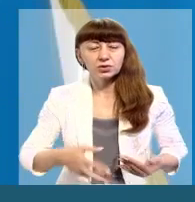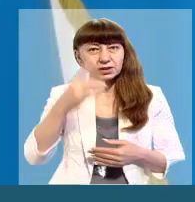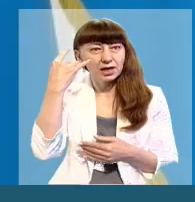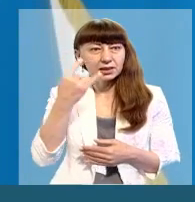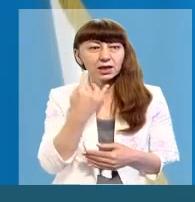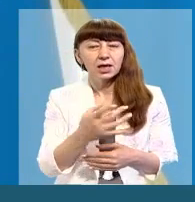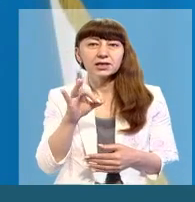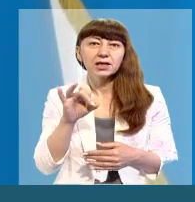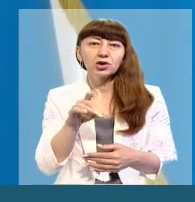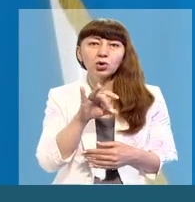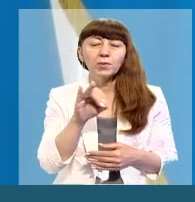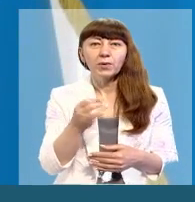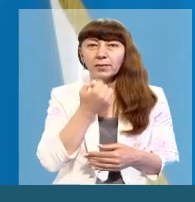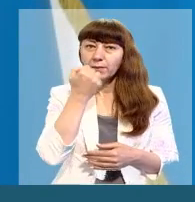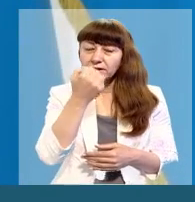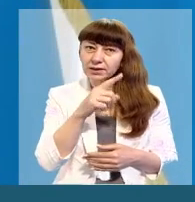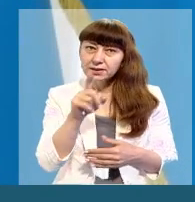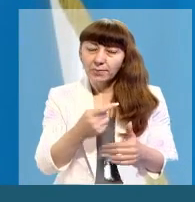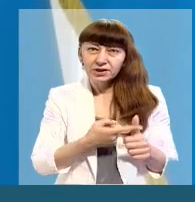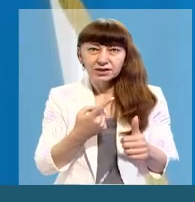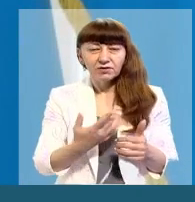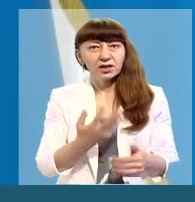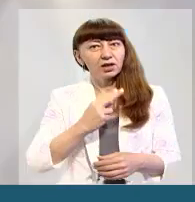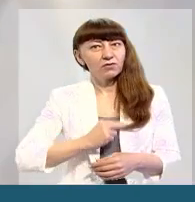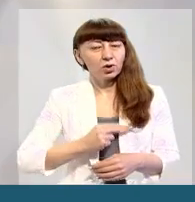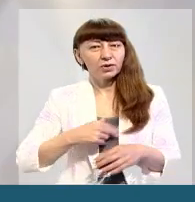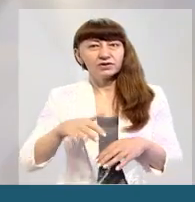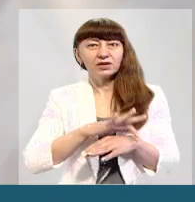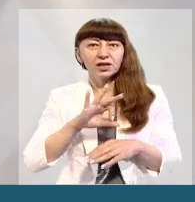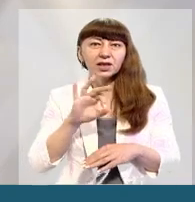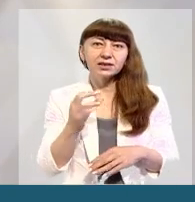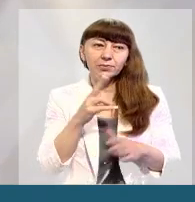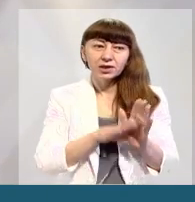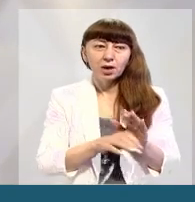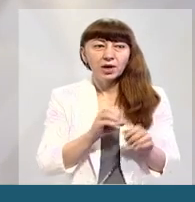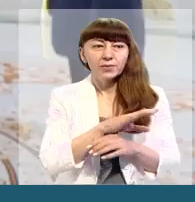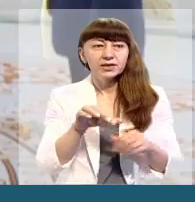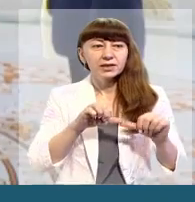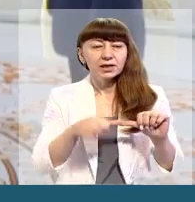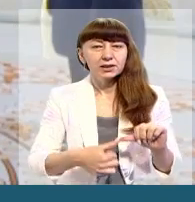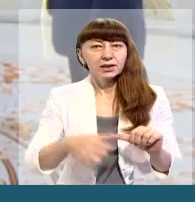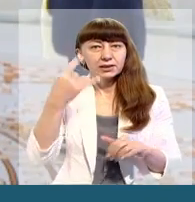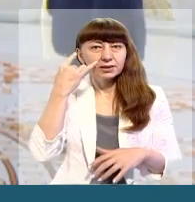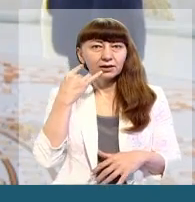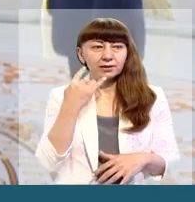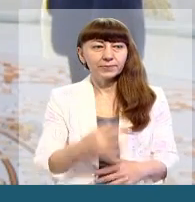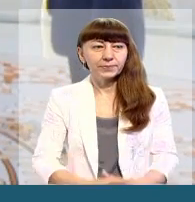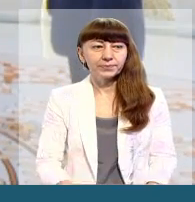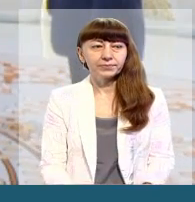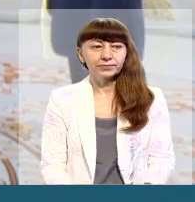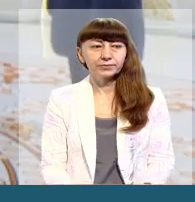Токпакбаев поблагодарил Касым-Жомарта Токаева за признание его заслуг в сфере национальной безопасности и обеспечения стабильности нашей страны.